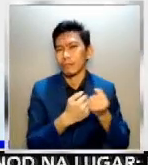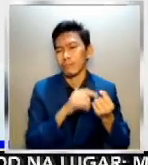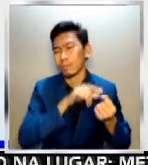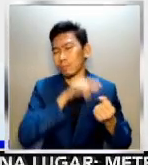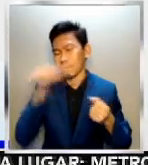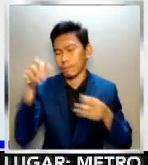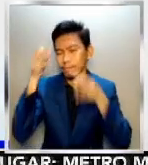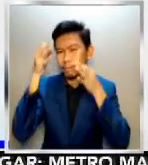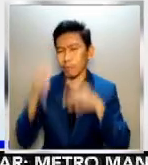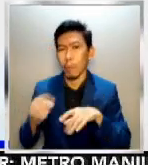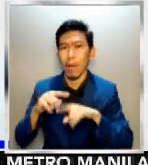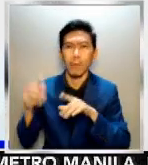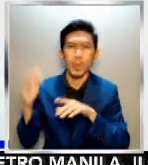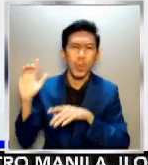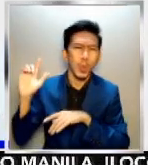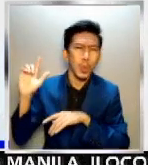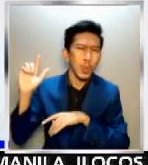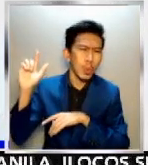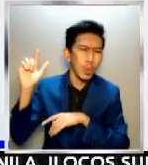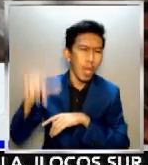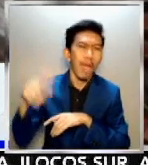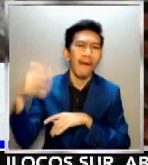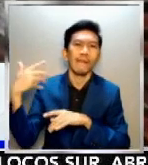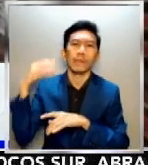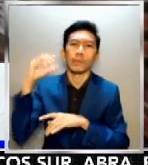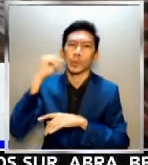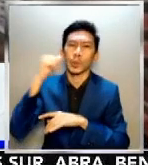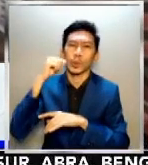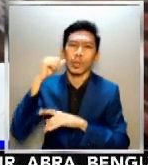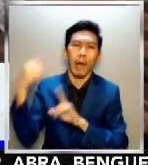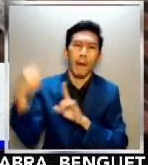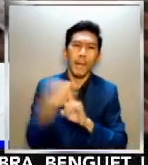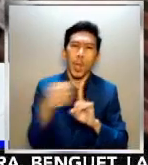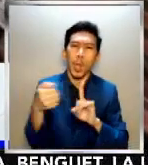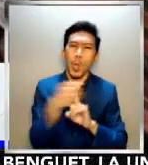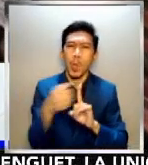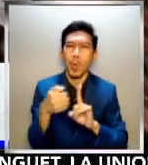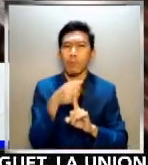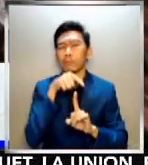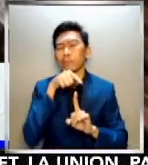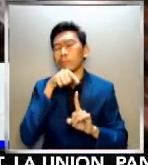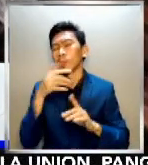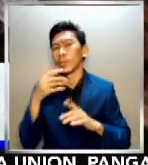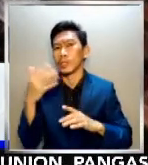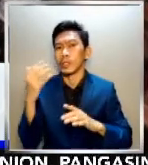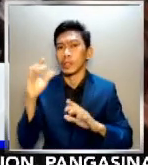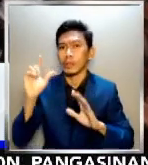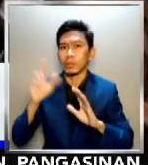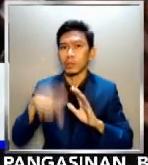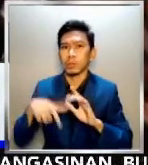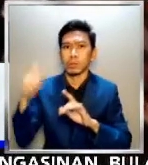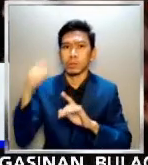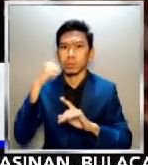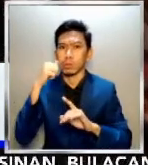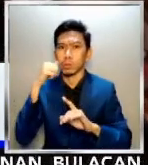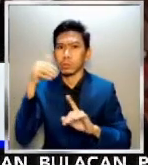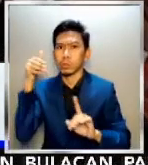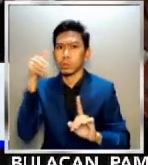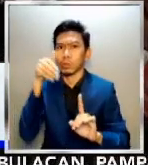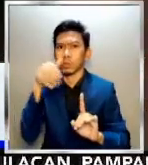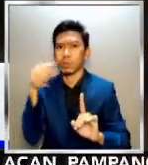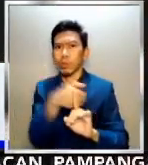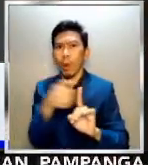ng pangmamaltrato mula sa babaeng employer. Lalo raw siyang pinag-initan ng babaeng employer dahil tila kakaiba na